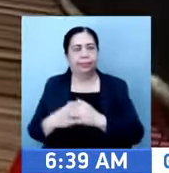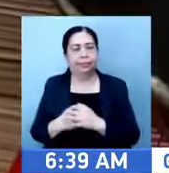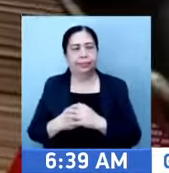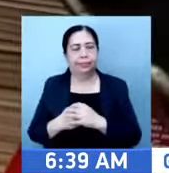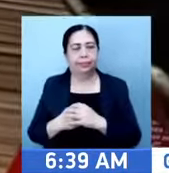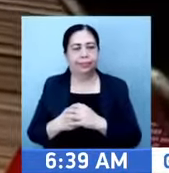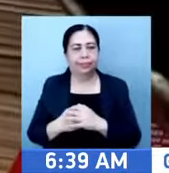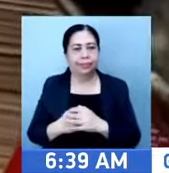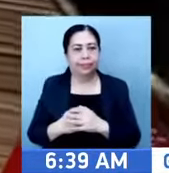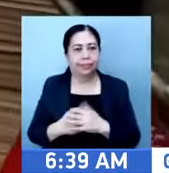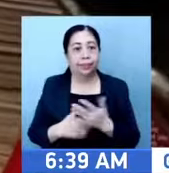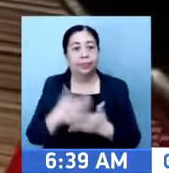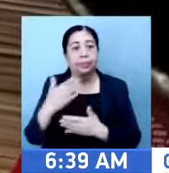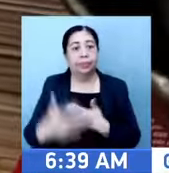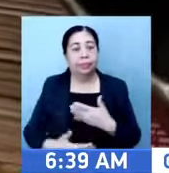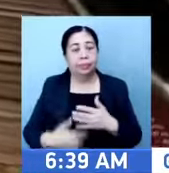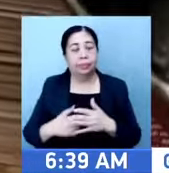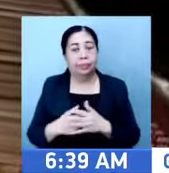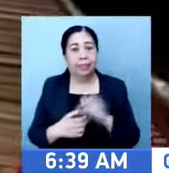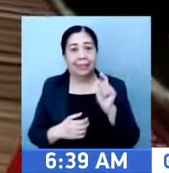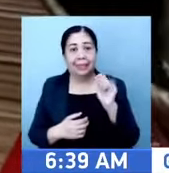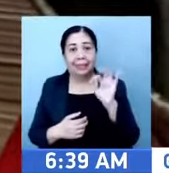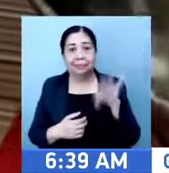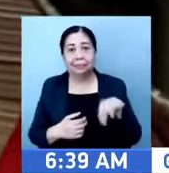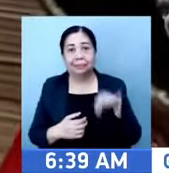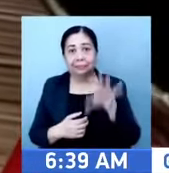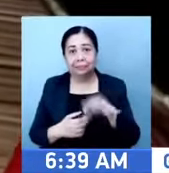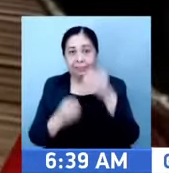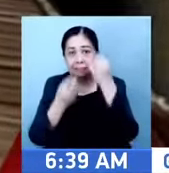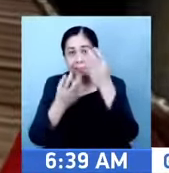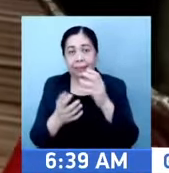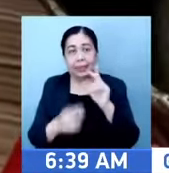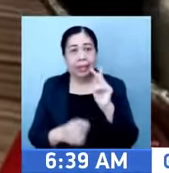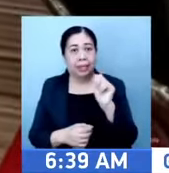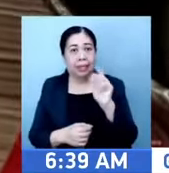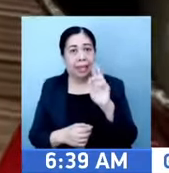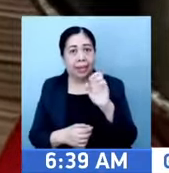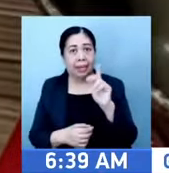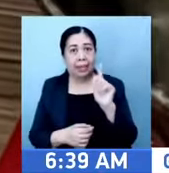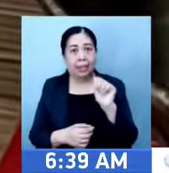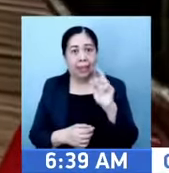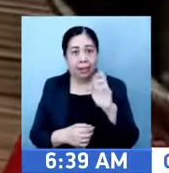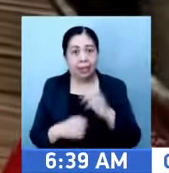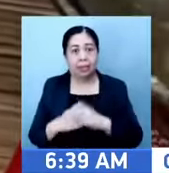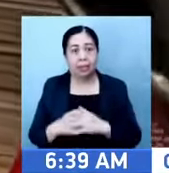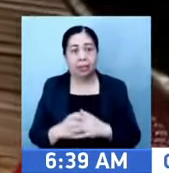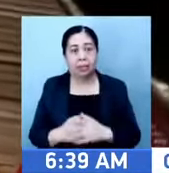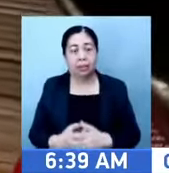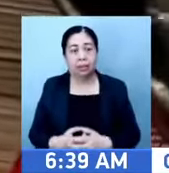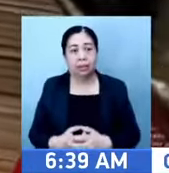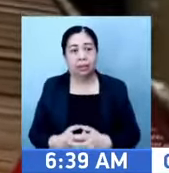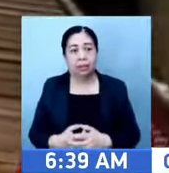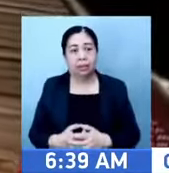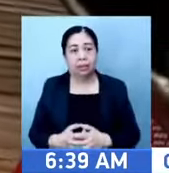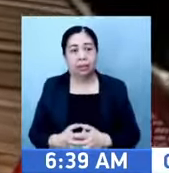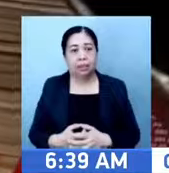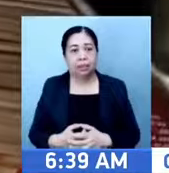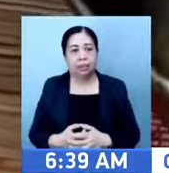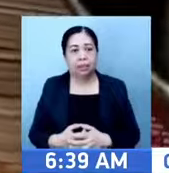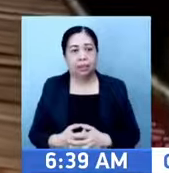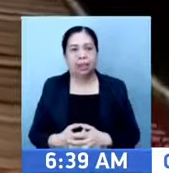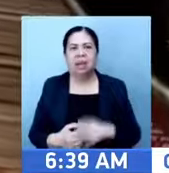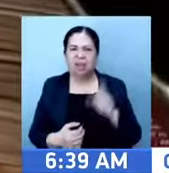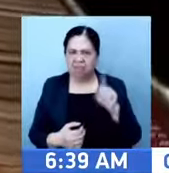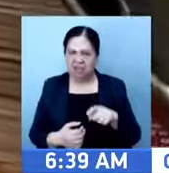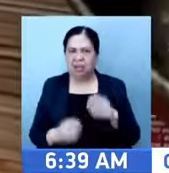tapos, tip lang din mga kapuso, ano? Pagkare-kare sa akin, ha? Chef, there is never enough garlic. So, kung